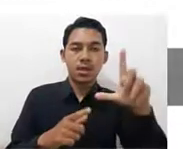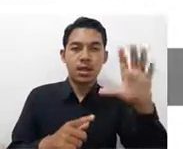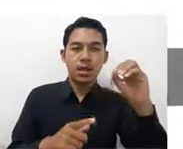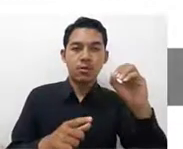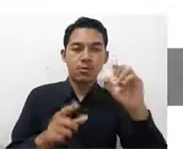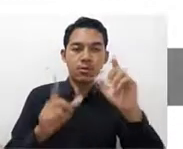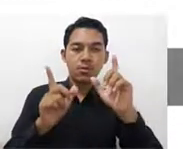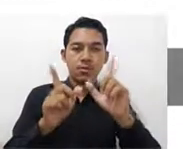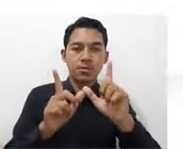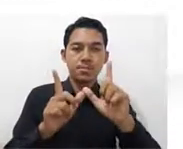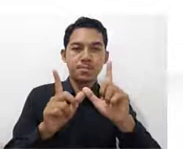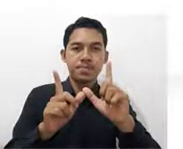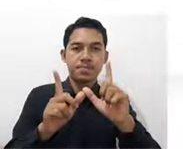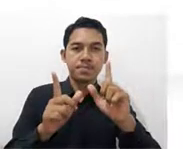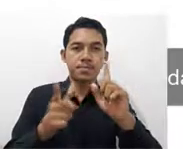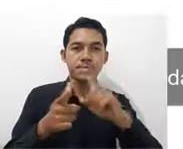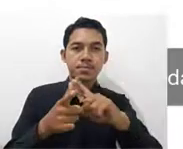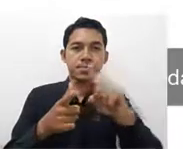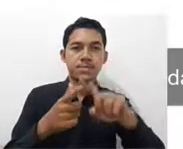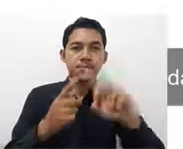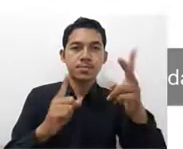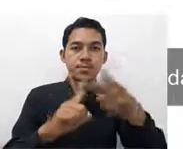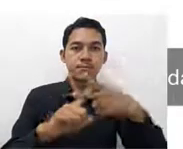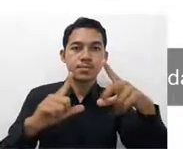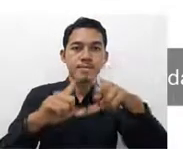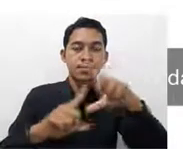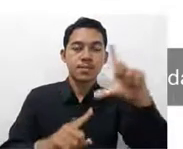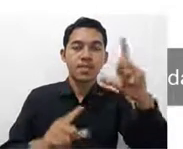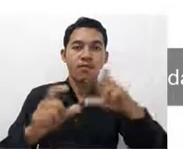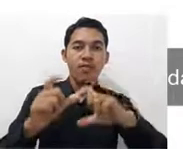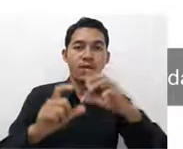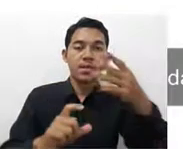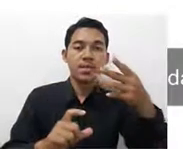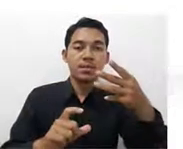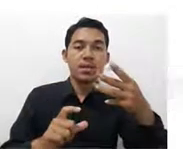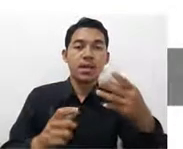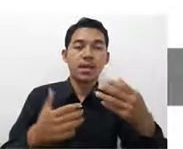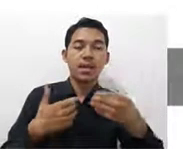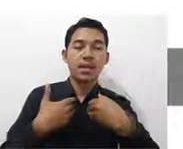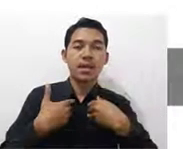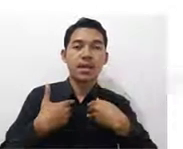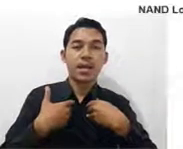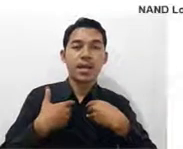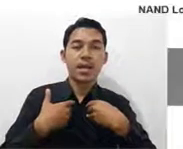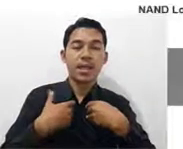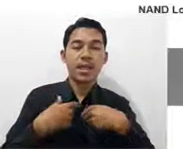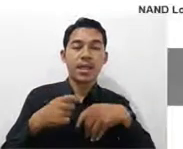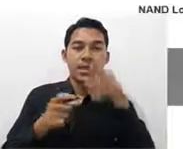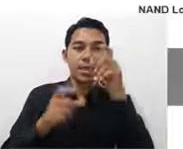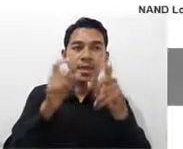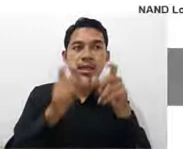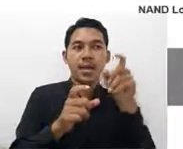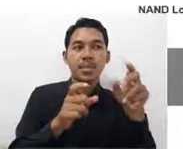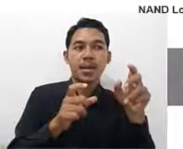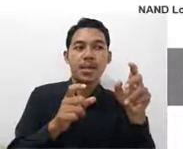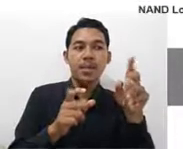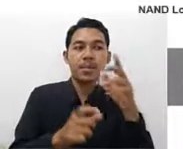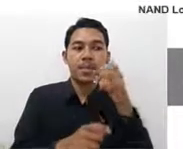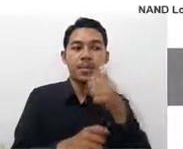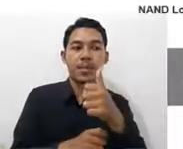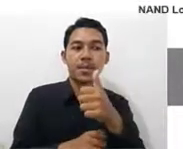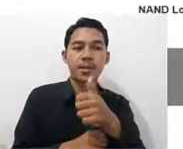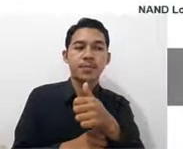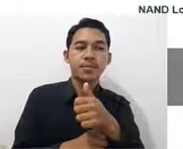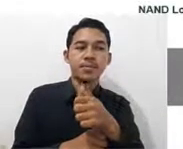itu false, dan direpresentasikan menggunakan tabel kebenaran seperti itu. Oke, macam-macam